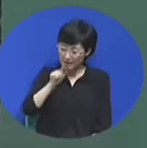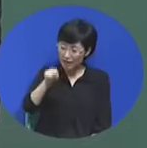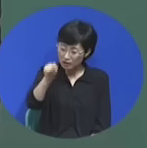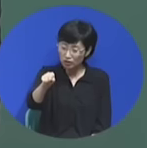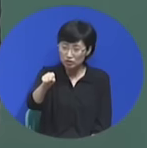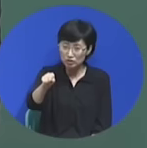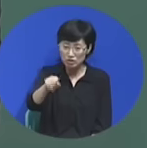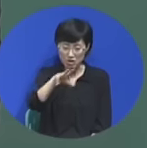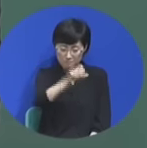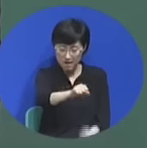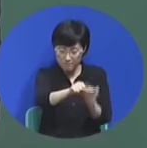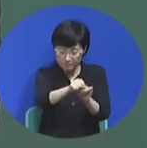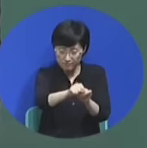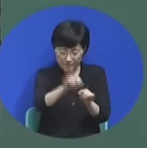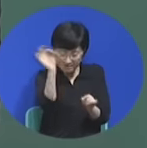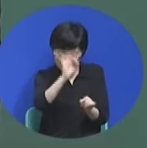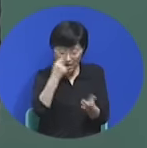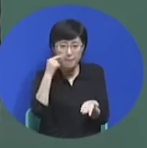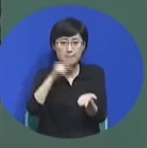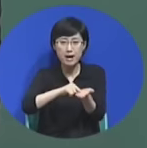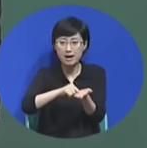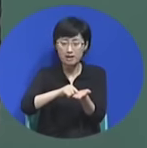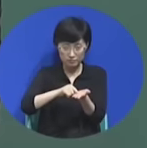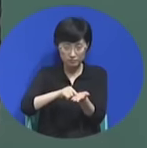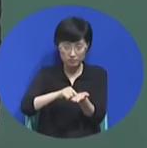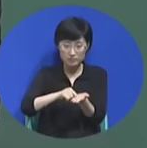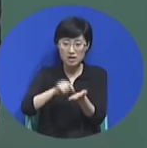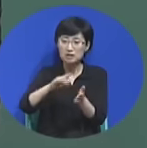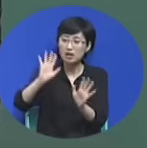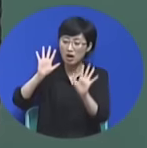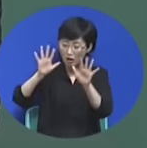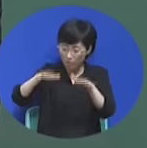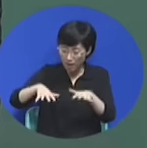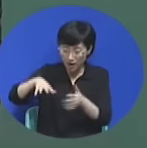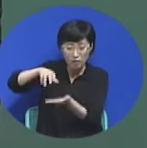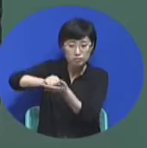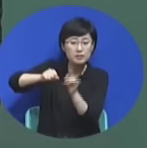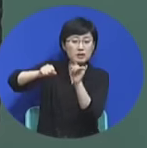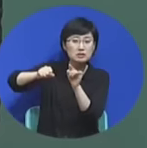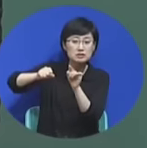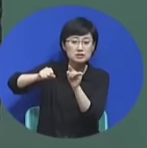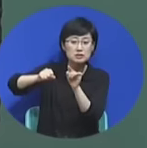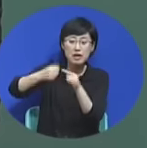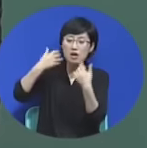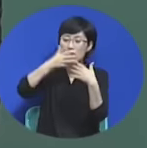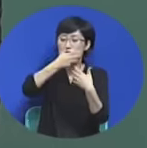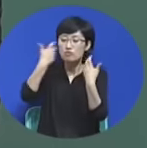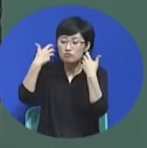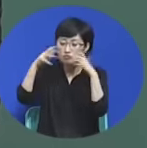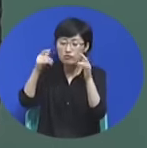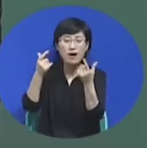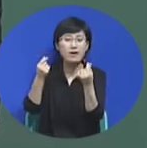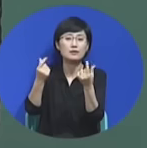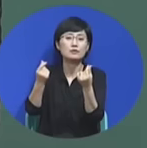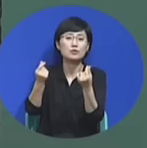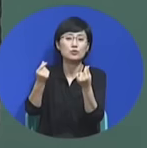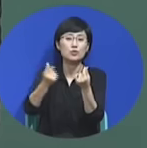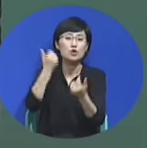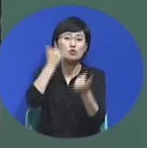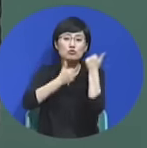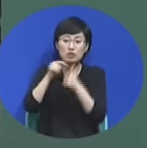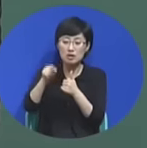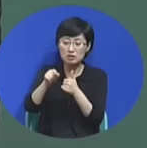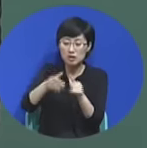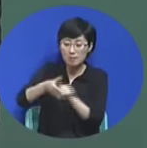너는 움킨 것을 짓고 올라가도다. 그가 엎드리고 웅크림이 수사자 같고 암사자 같으니 누가